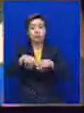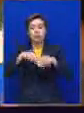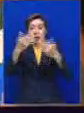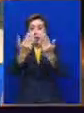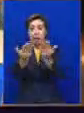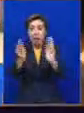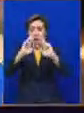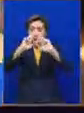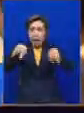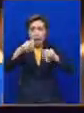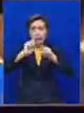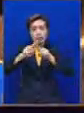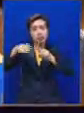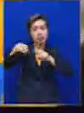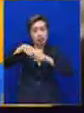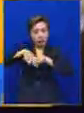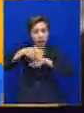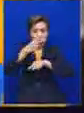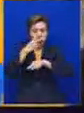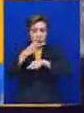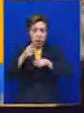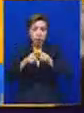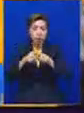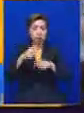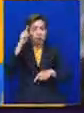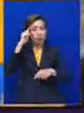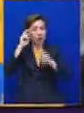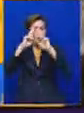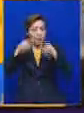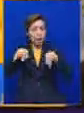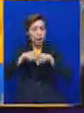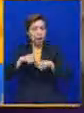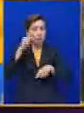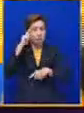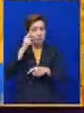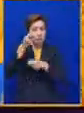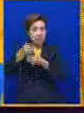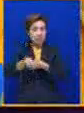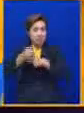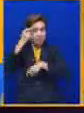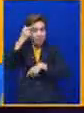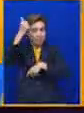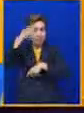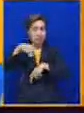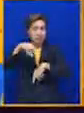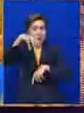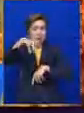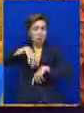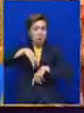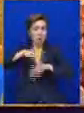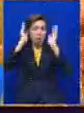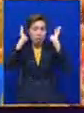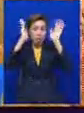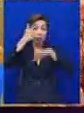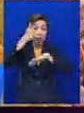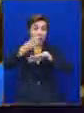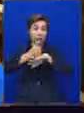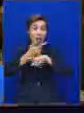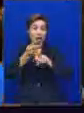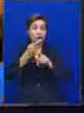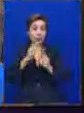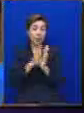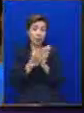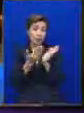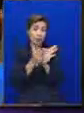ต่างๆนะคะมาจัดแสดงและบูธสมาร์ทฟาร์เมอร์ที่นายอภินันท์จันทรังสีอธิบดีกรมประชาสัมพันธ์ได้นำหนังสือสมาร์ทฟ